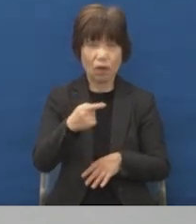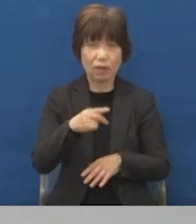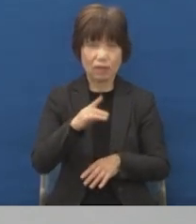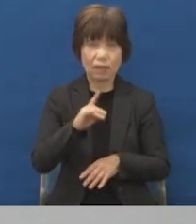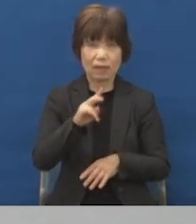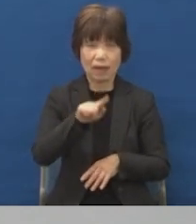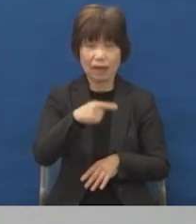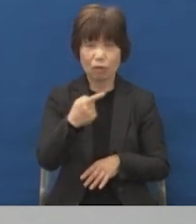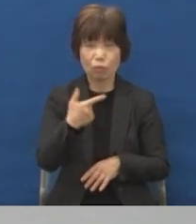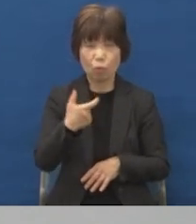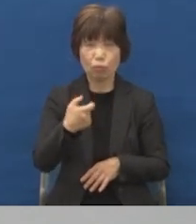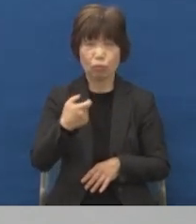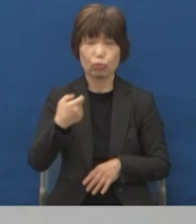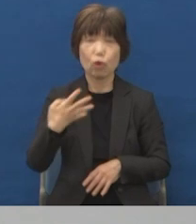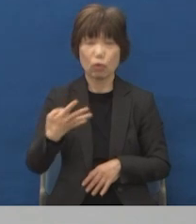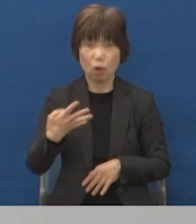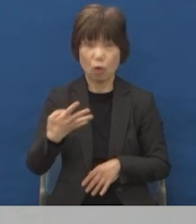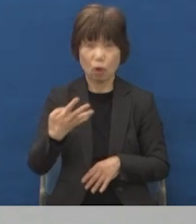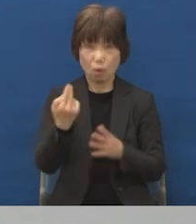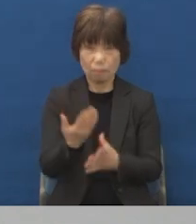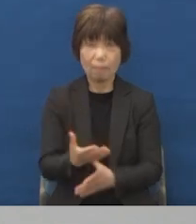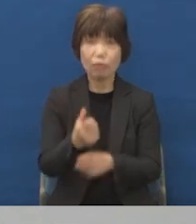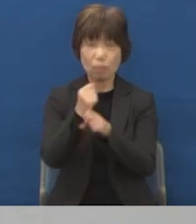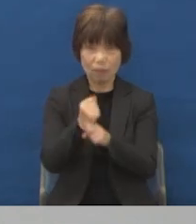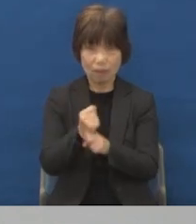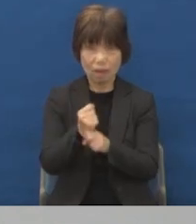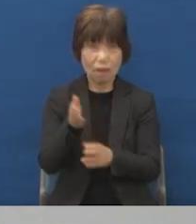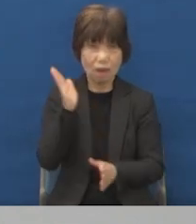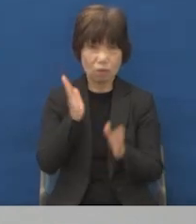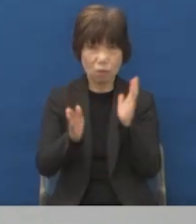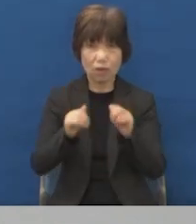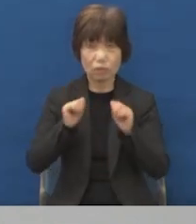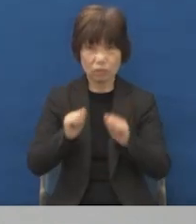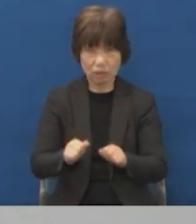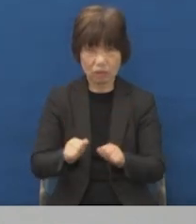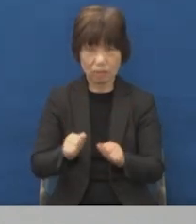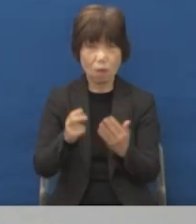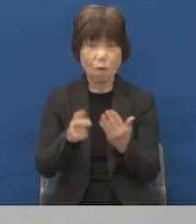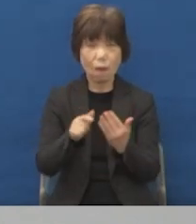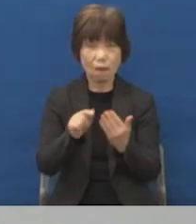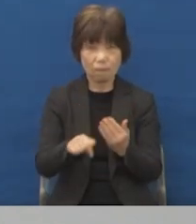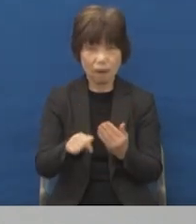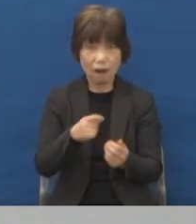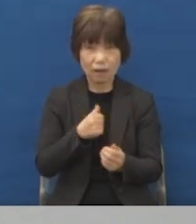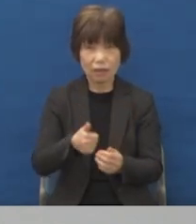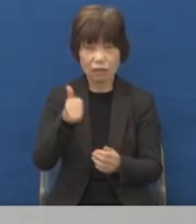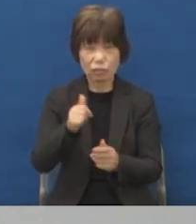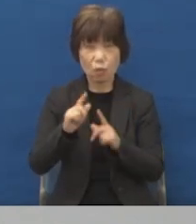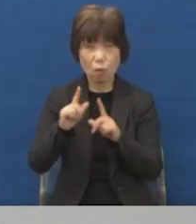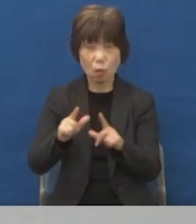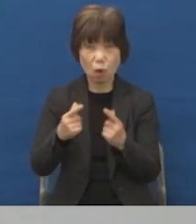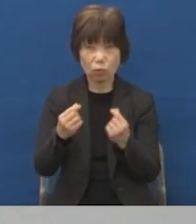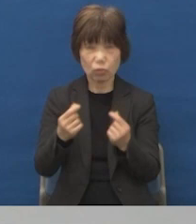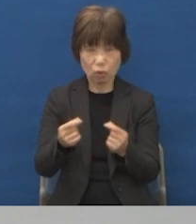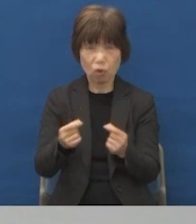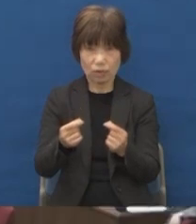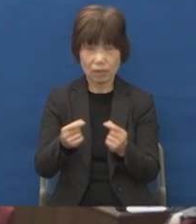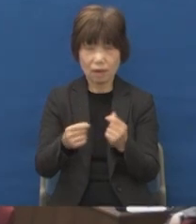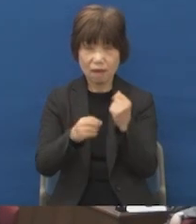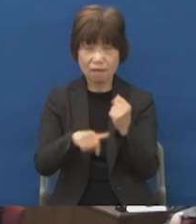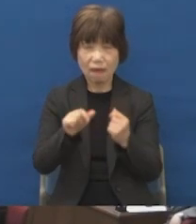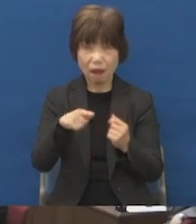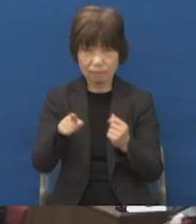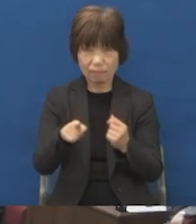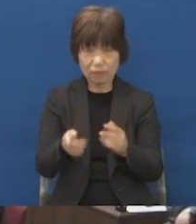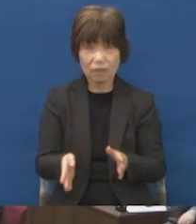第164号を一括評決に付します。本案は委員長報告のとおり、原案のとおり可決することに賛成